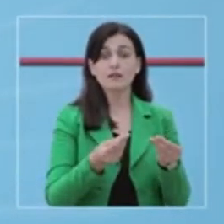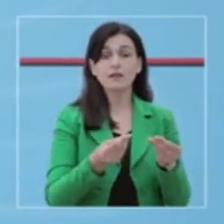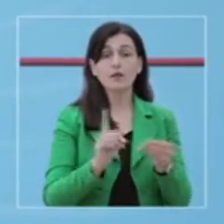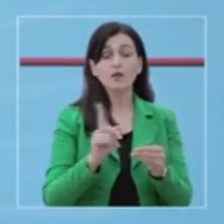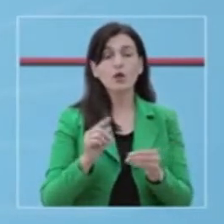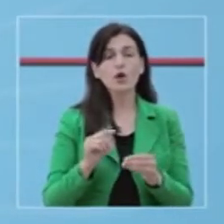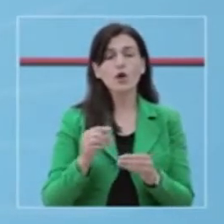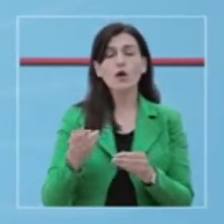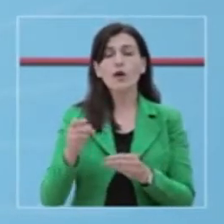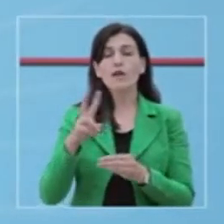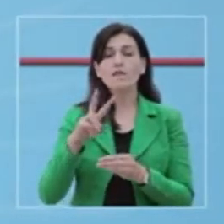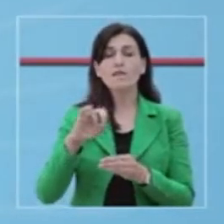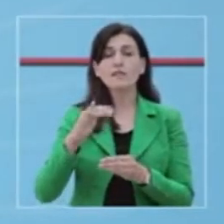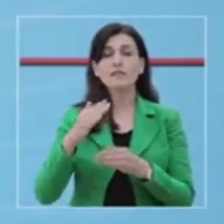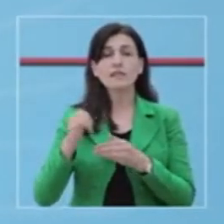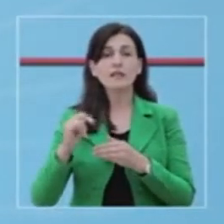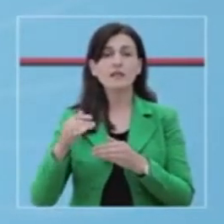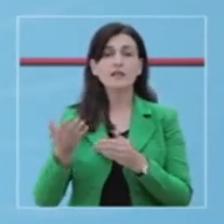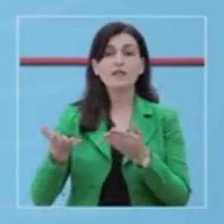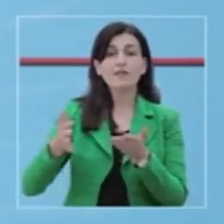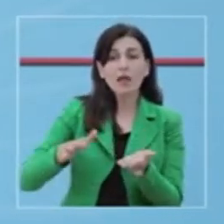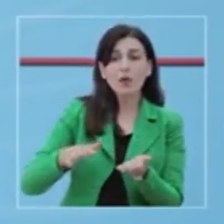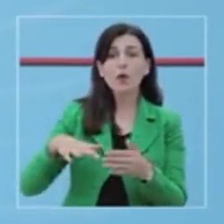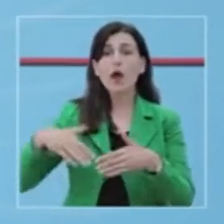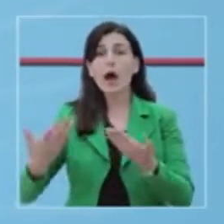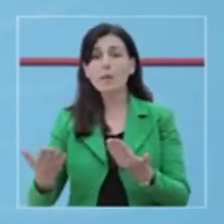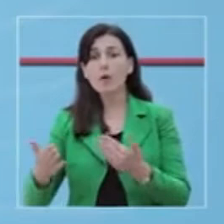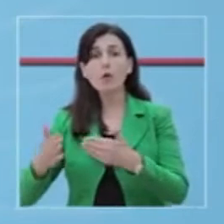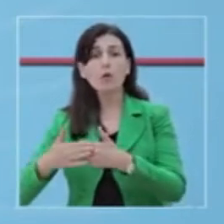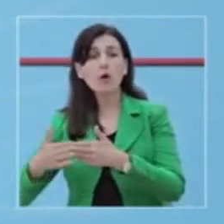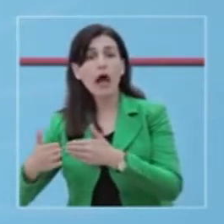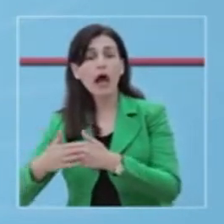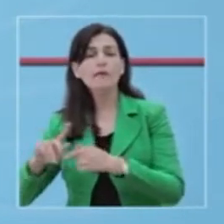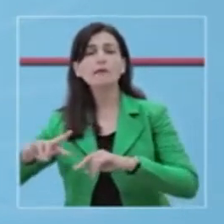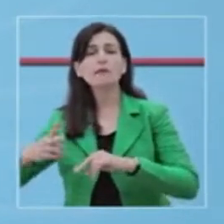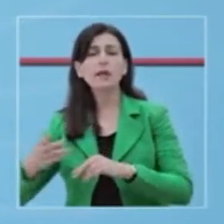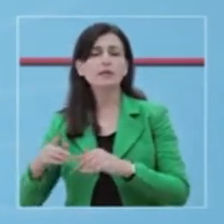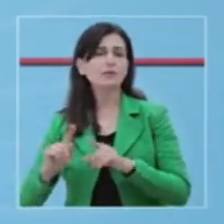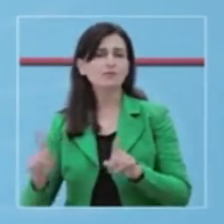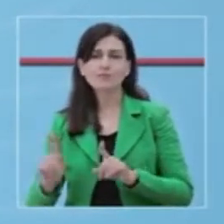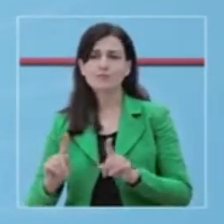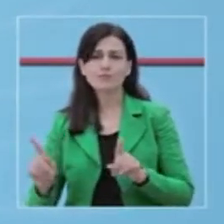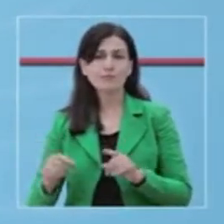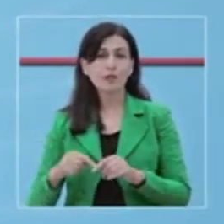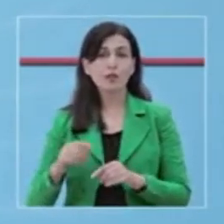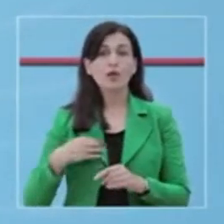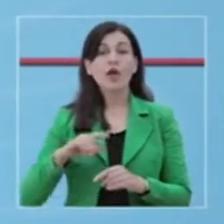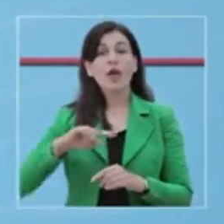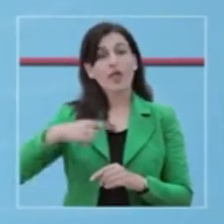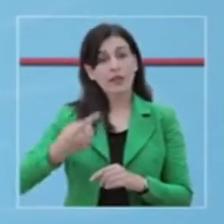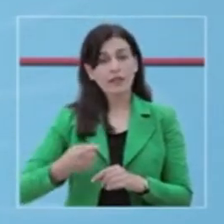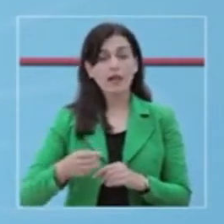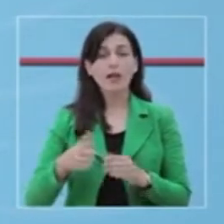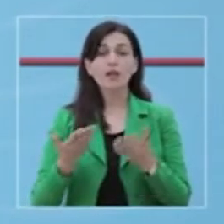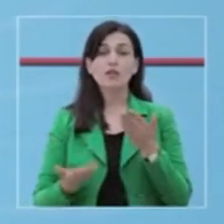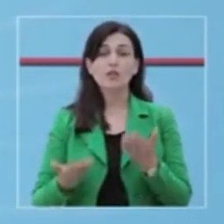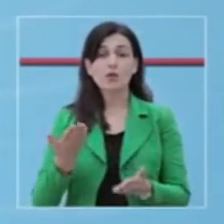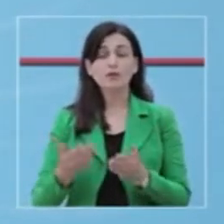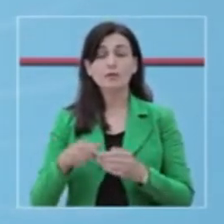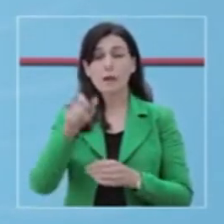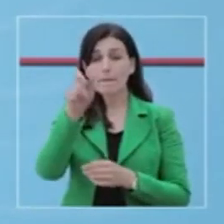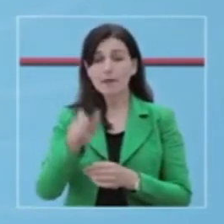evitojnë ceremonitë mortore dhe vizitat tek të afërmit për çdo lloj arsye. Kujtojmë edhe një herë se çdo rast